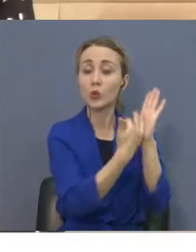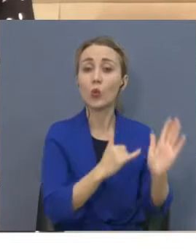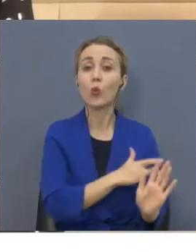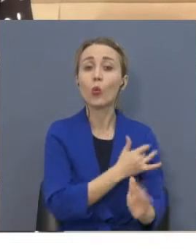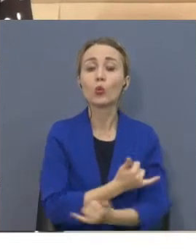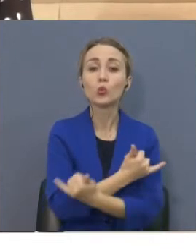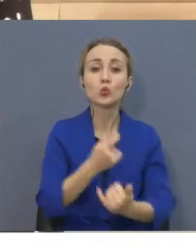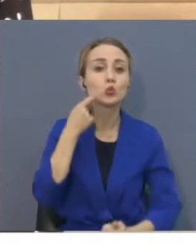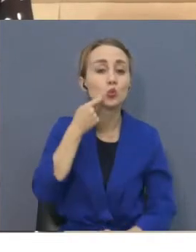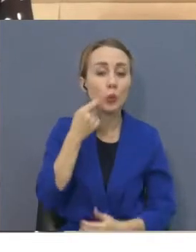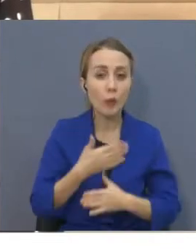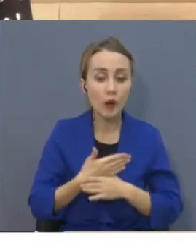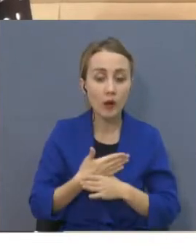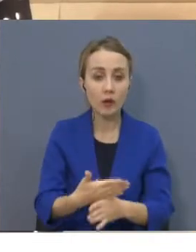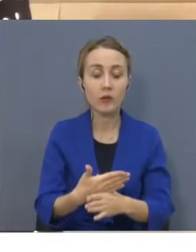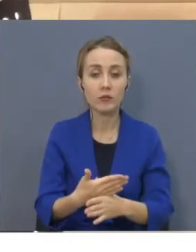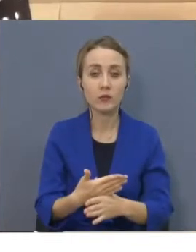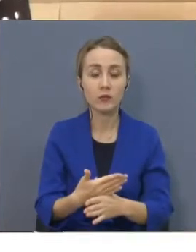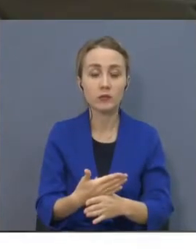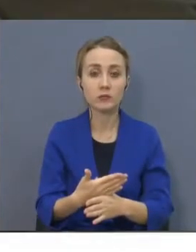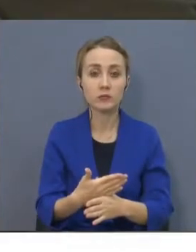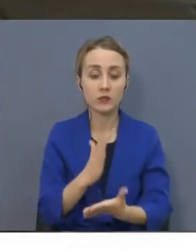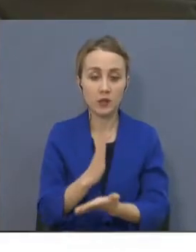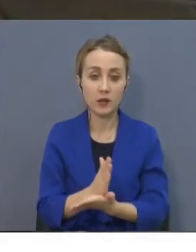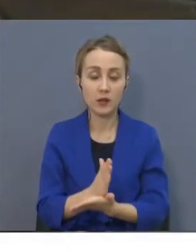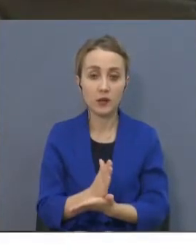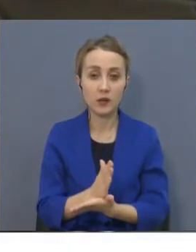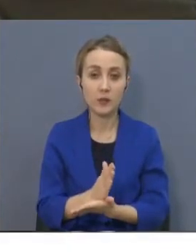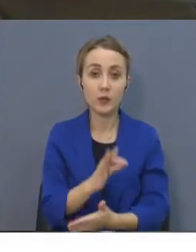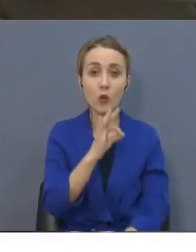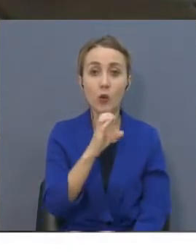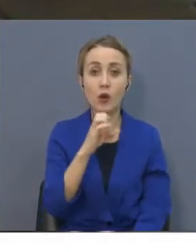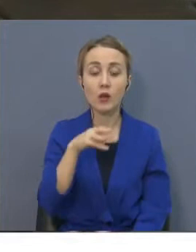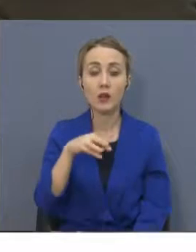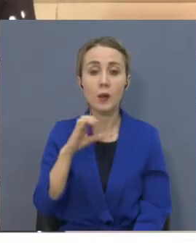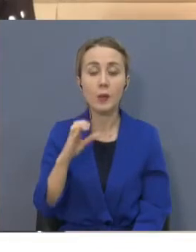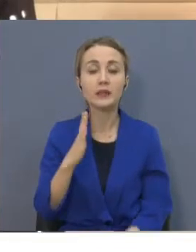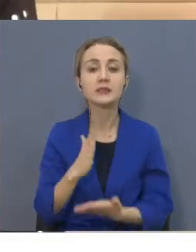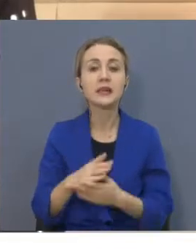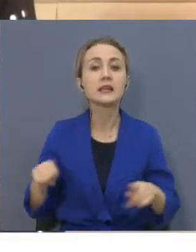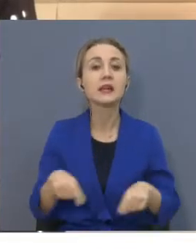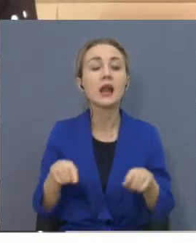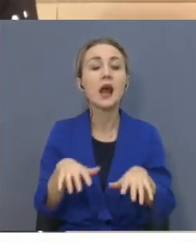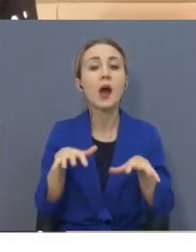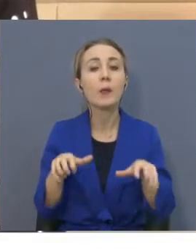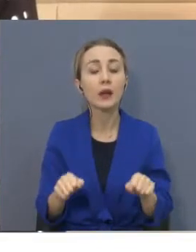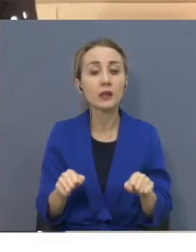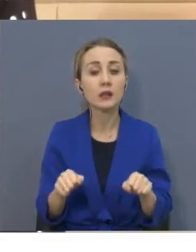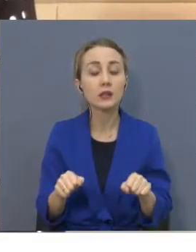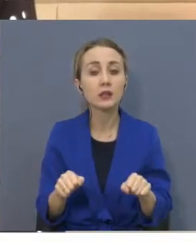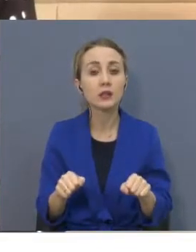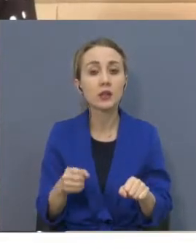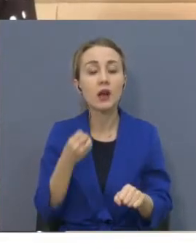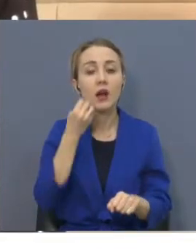оказание стоматологической помощи отдельным категориям пациентам. В пакете ОСМС доступна медицинская реабилитация для пациентов после